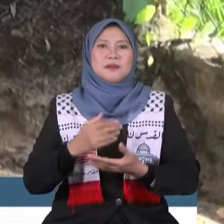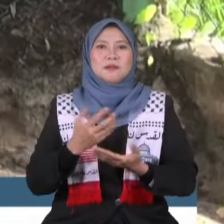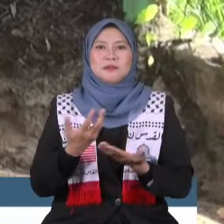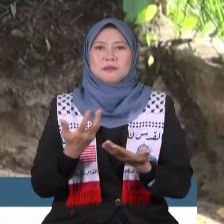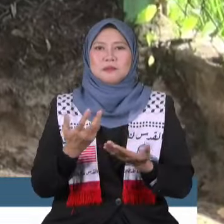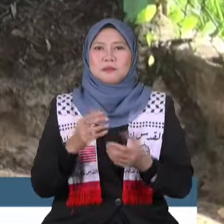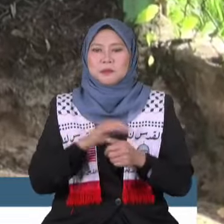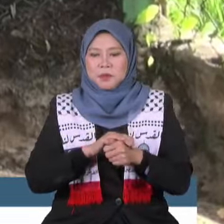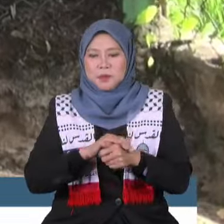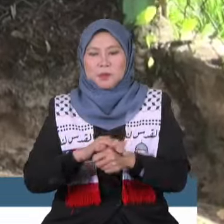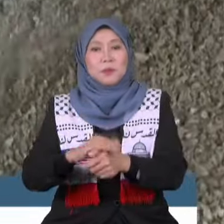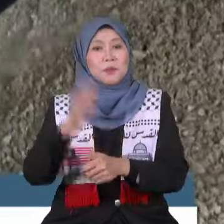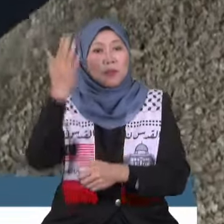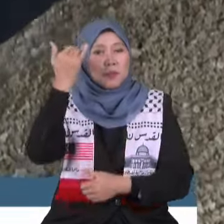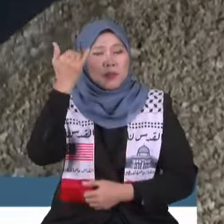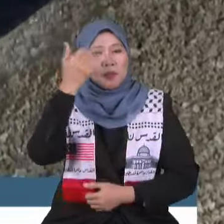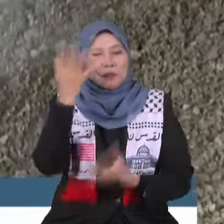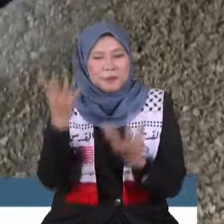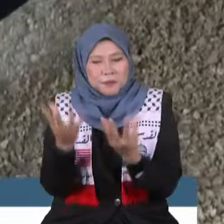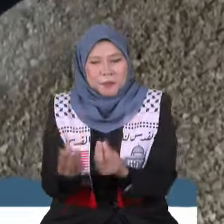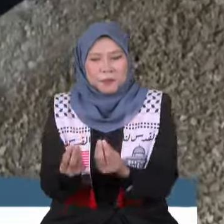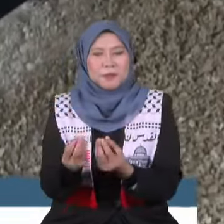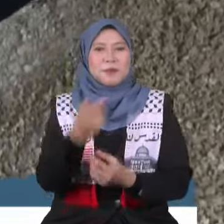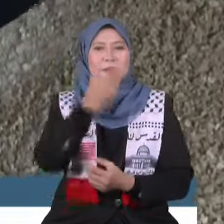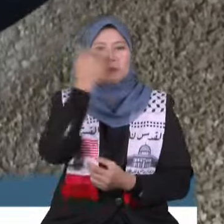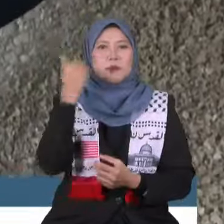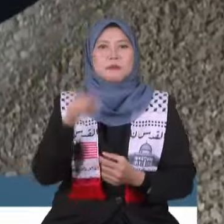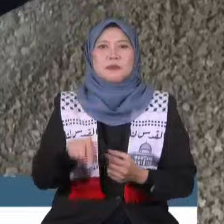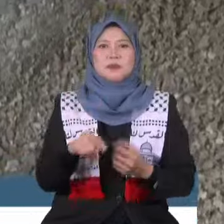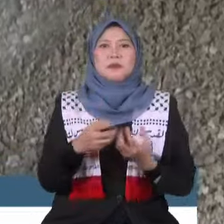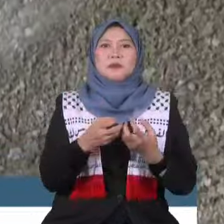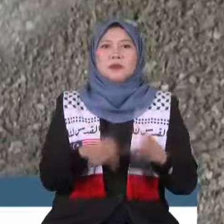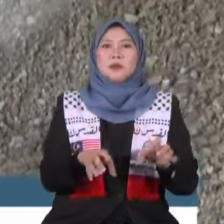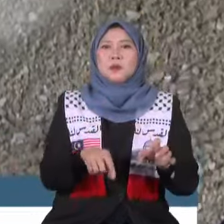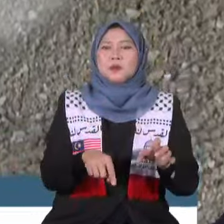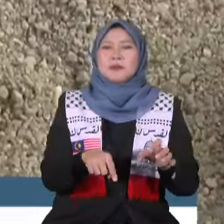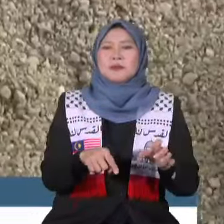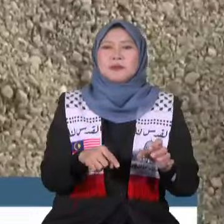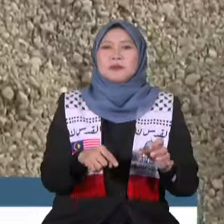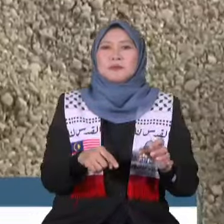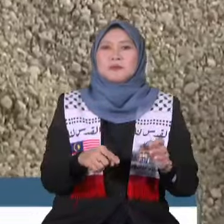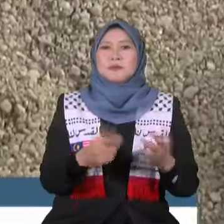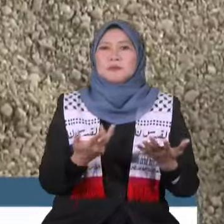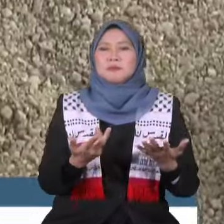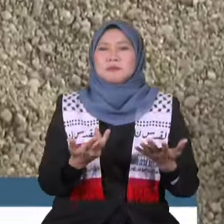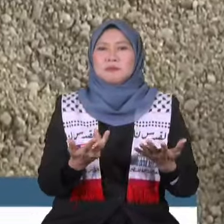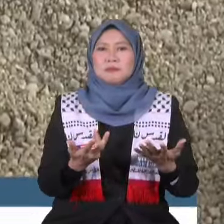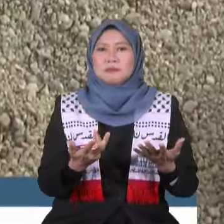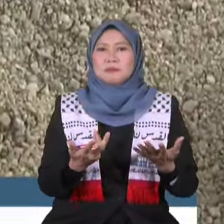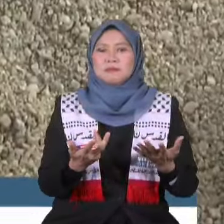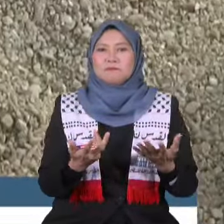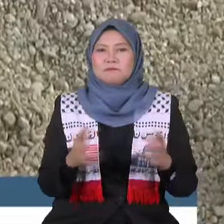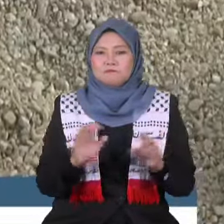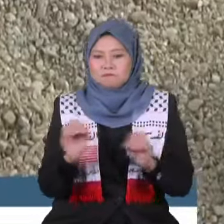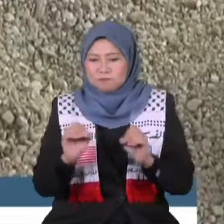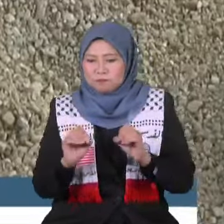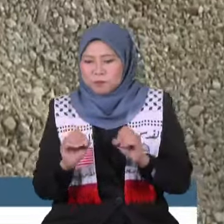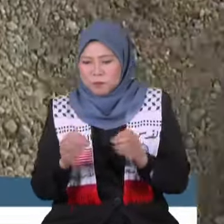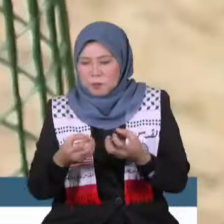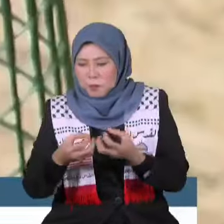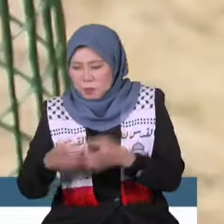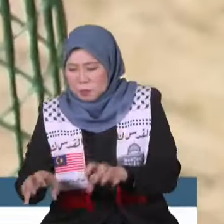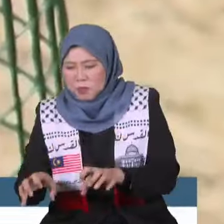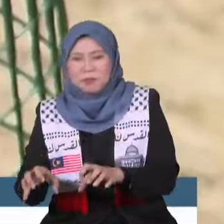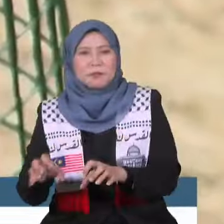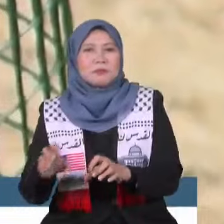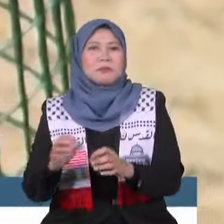telur yang dapat. Sebabnya kebanyakan daripada telur yang tak menetas tu kebanyakannya tidak disenyawakan. Jadi punca utamanya tak